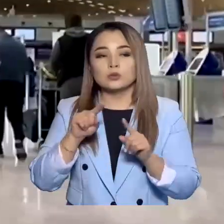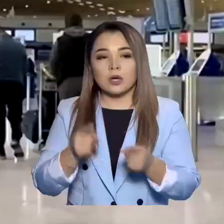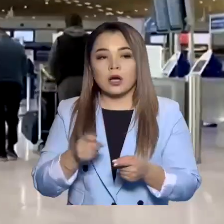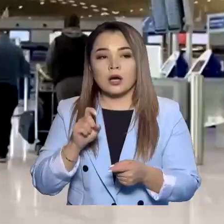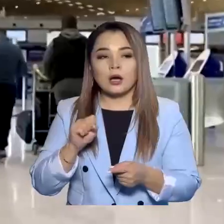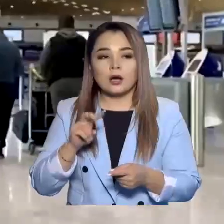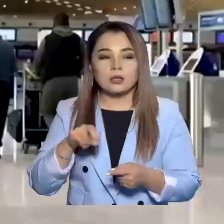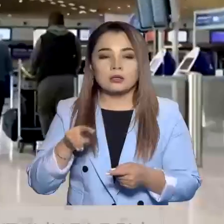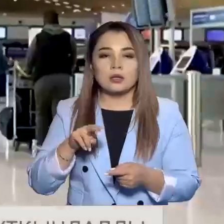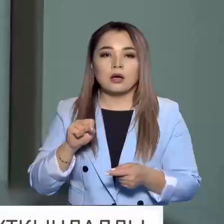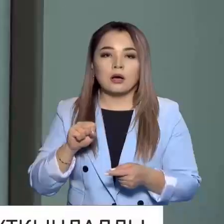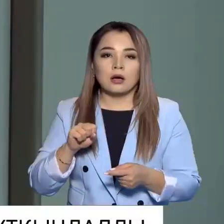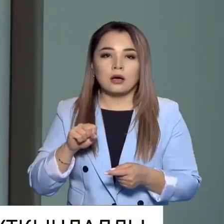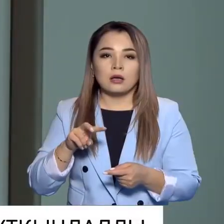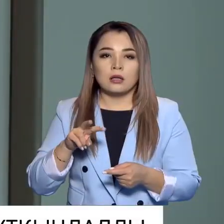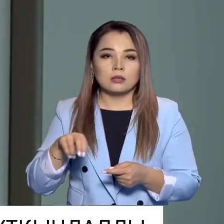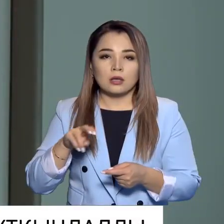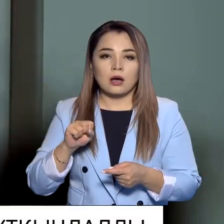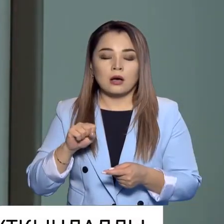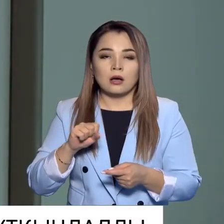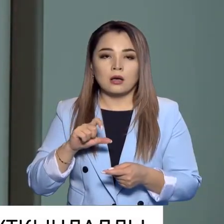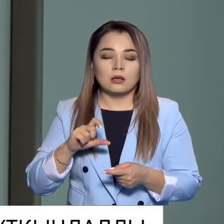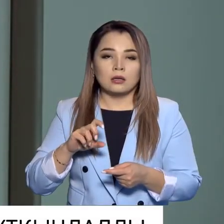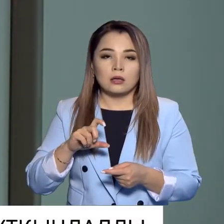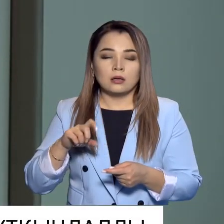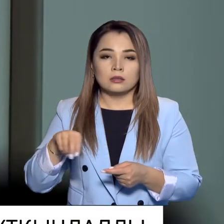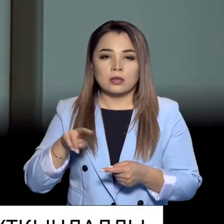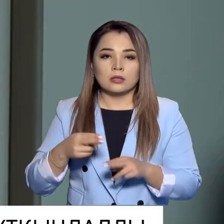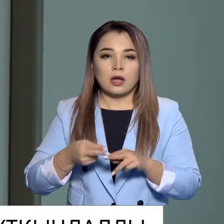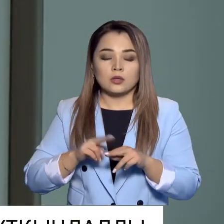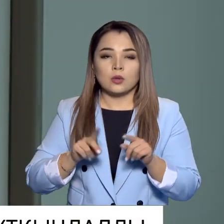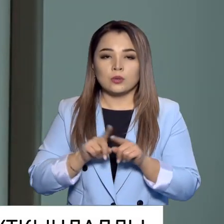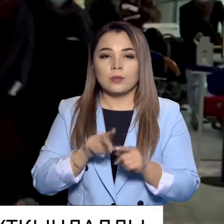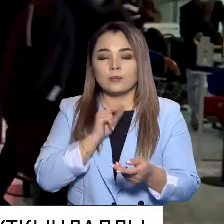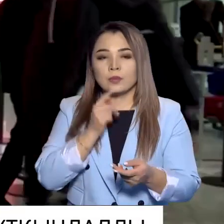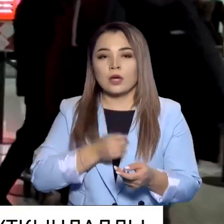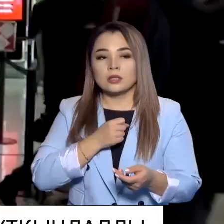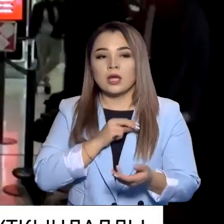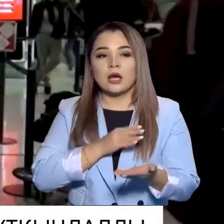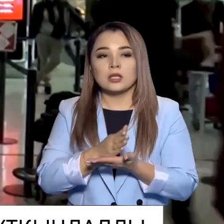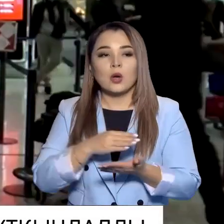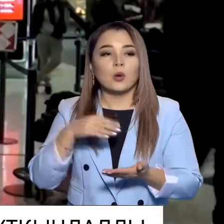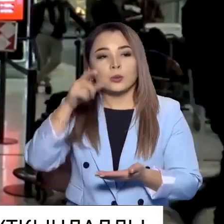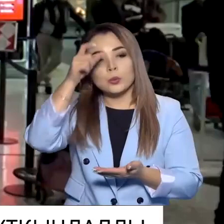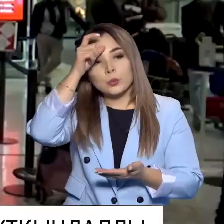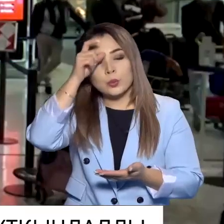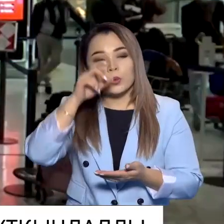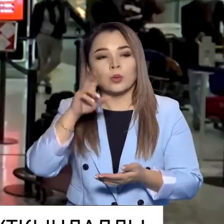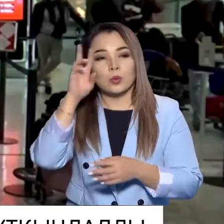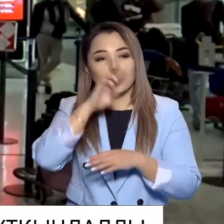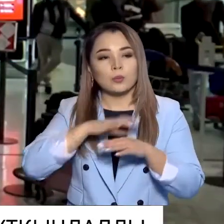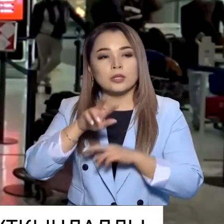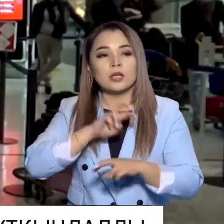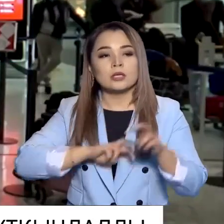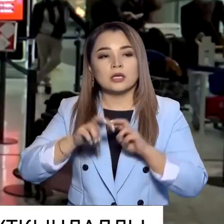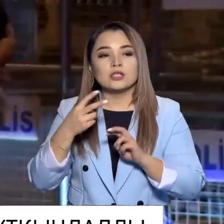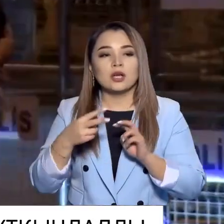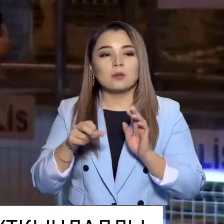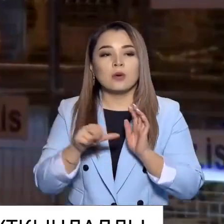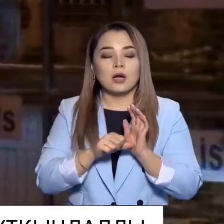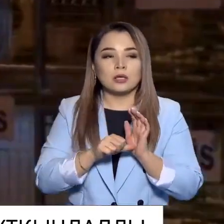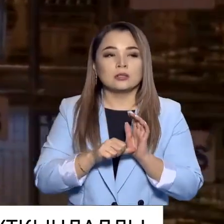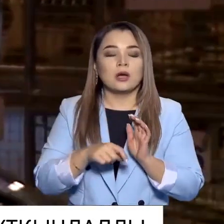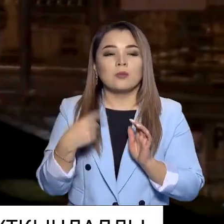есімі Халед Айет Алотайби. Ол бұрын корольдіктің гвардиясында қызмет еткен және түрік үкіметі іздеу салған 26 күдіктінің